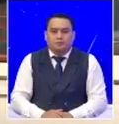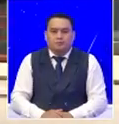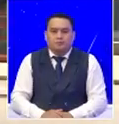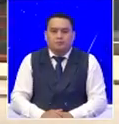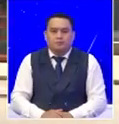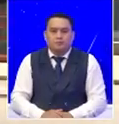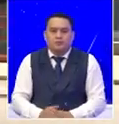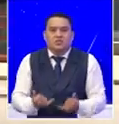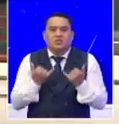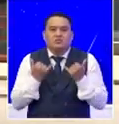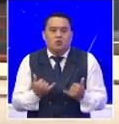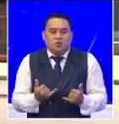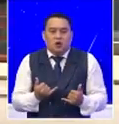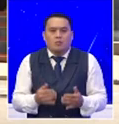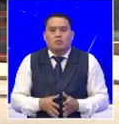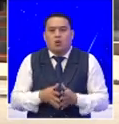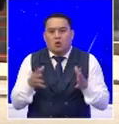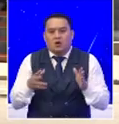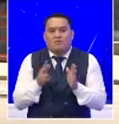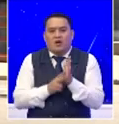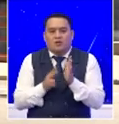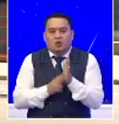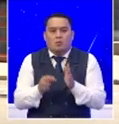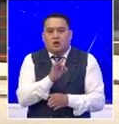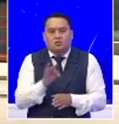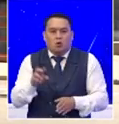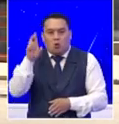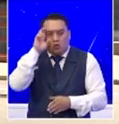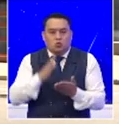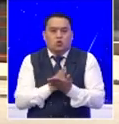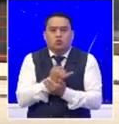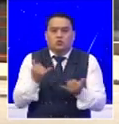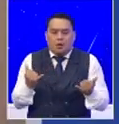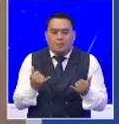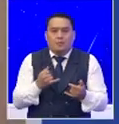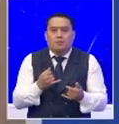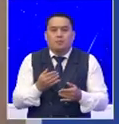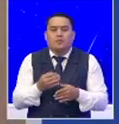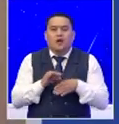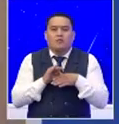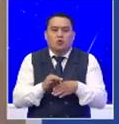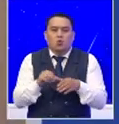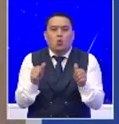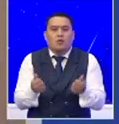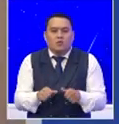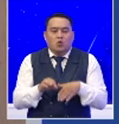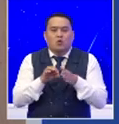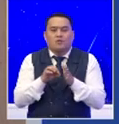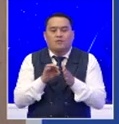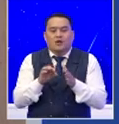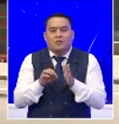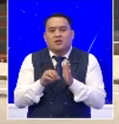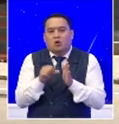На сегодняшний день более 80% госуслуг оказывается в онлайн-формате.